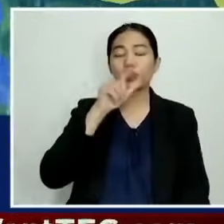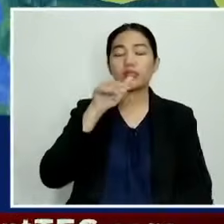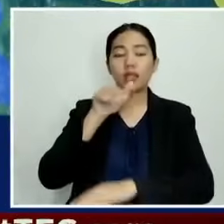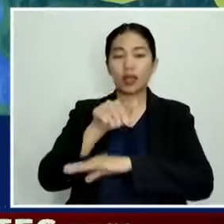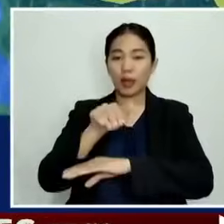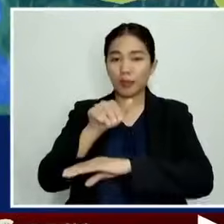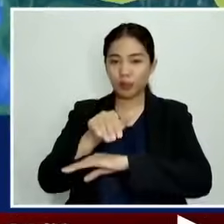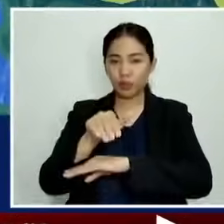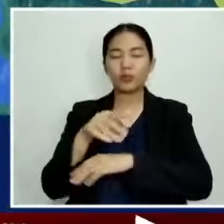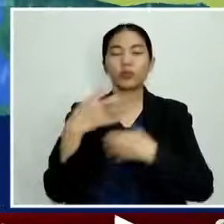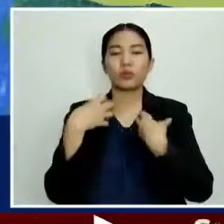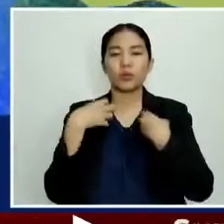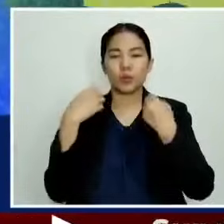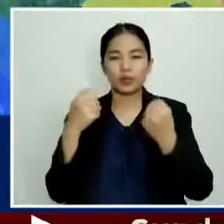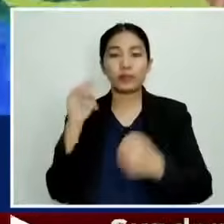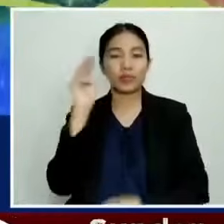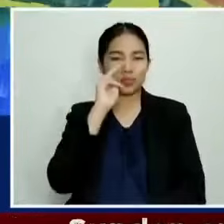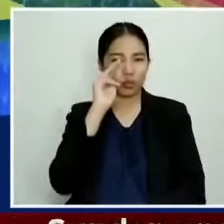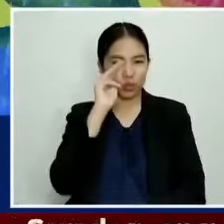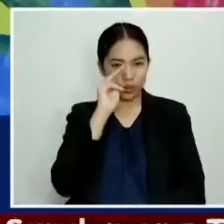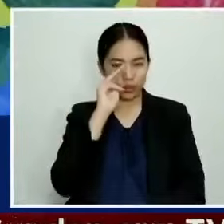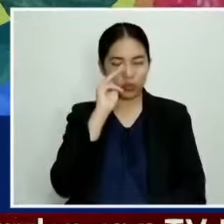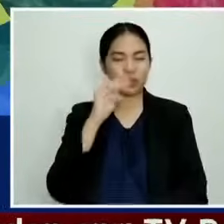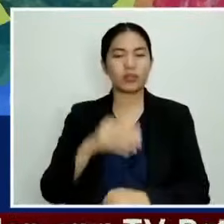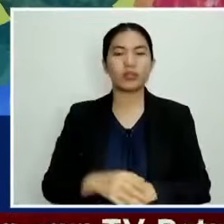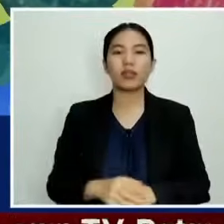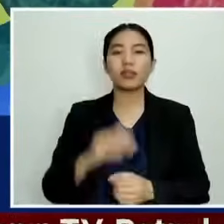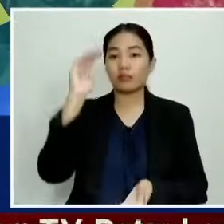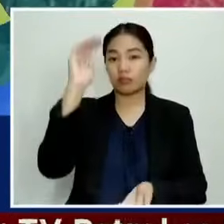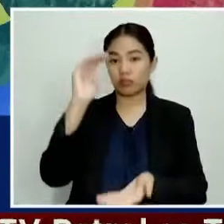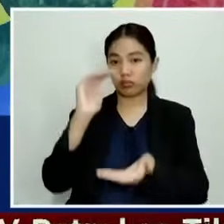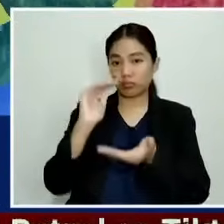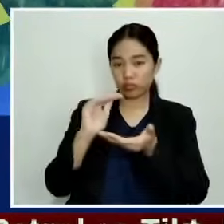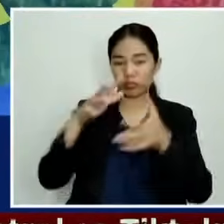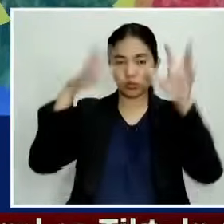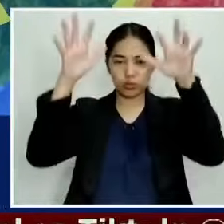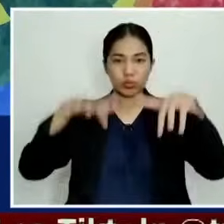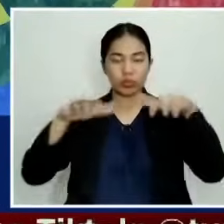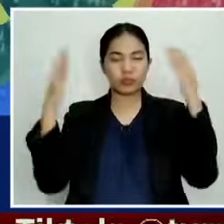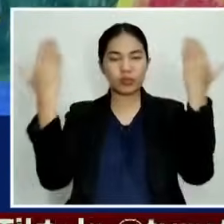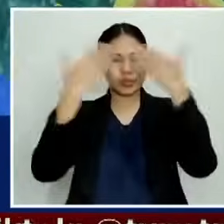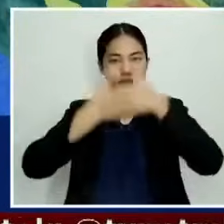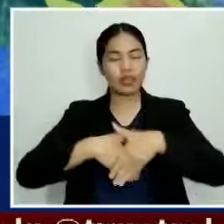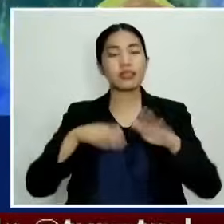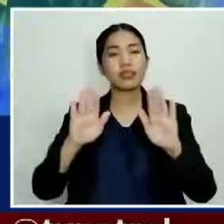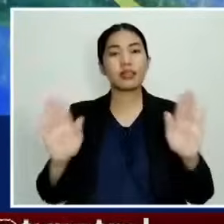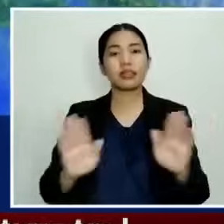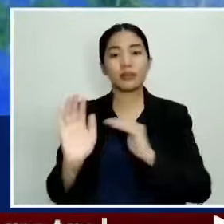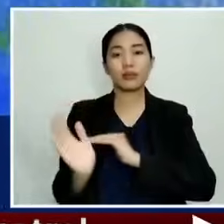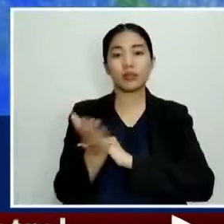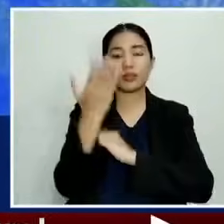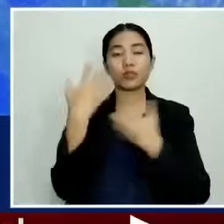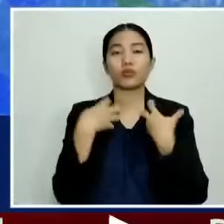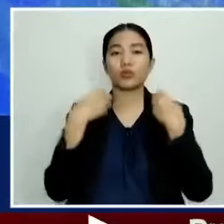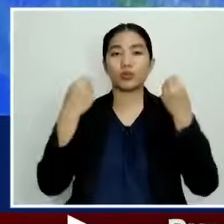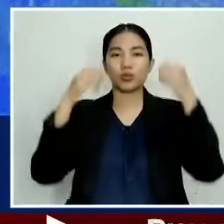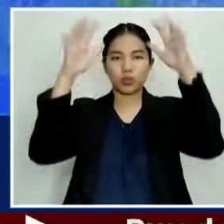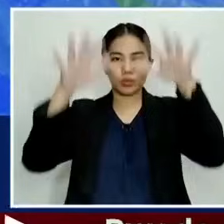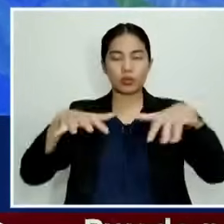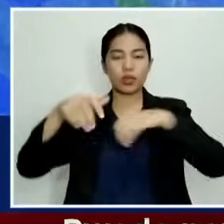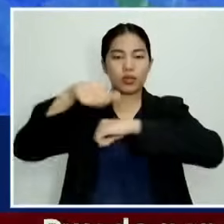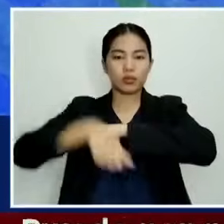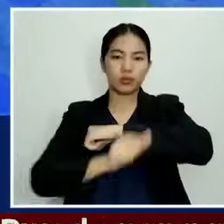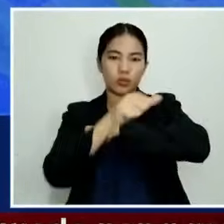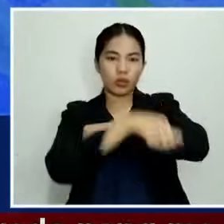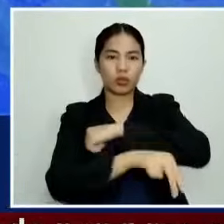Mindoro. Mababawasan ang mga pag-ulan pagsapit ng gabi at sa Linggo ng umaga, malalakas ang ulan sa Aurora at Nueva Ecija. At